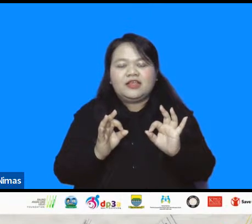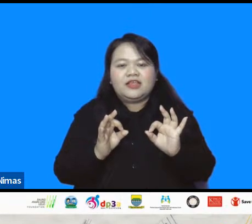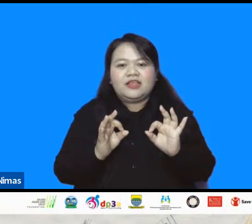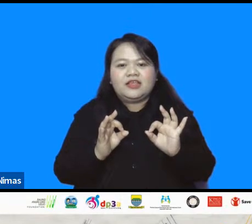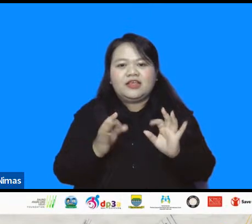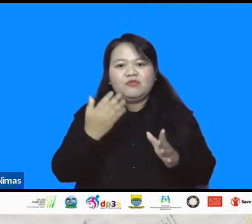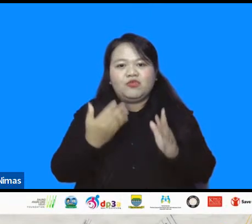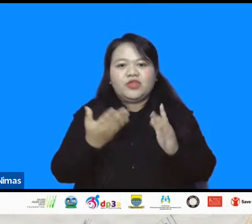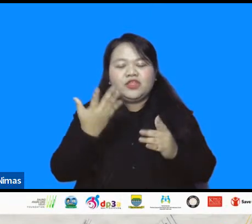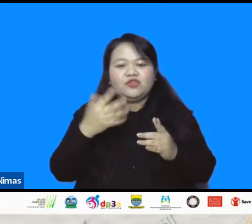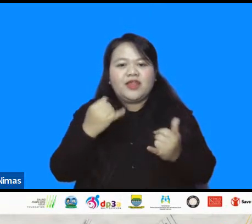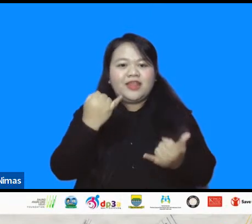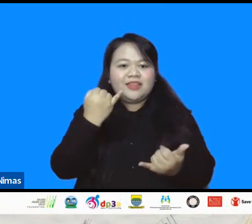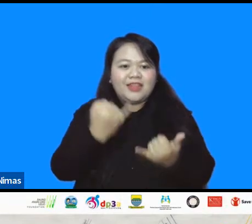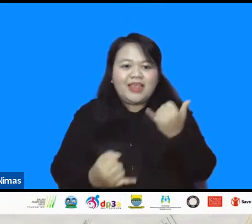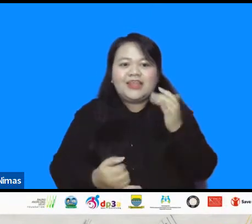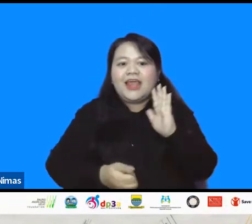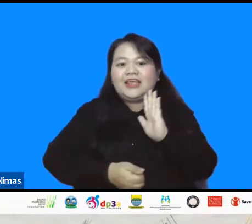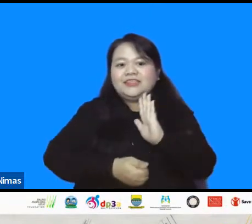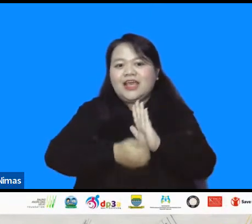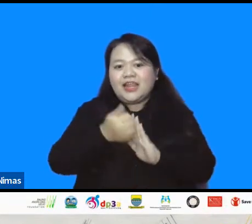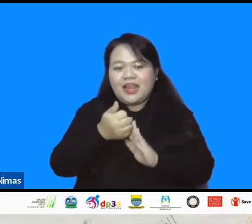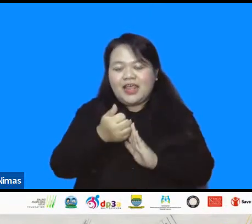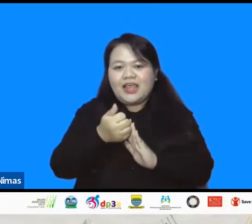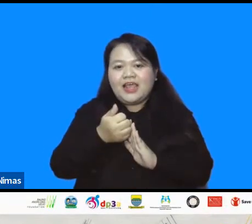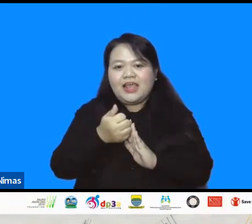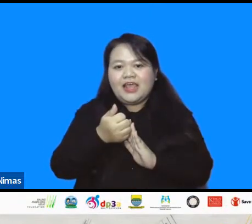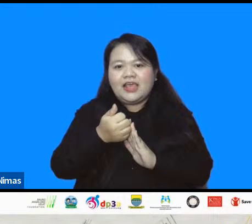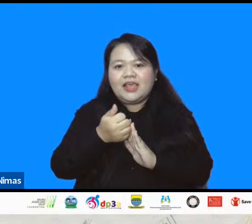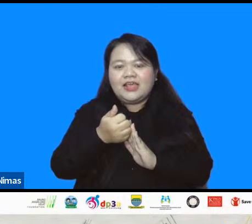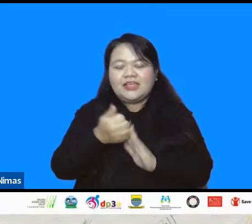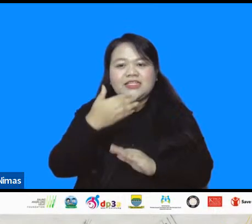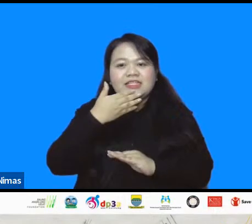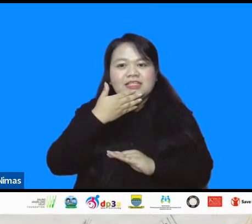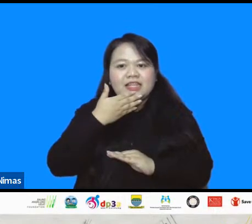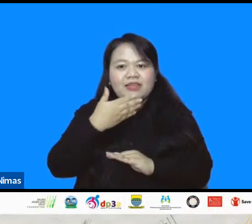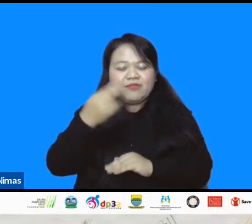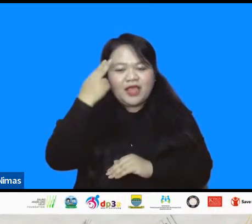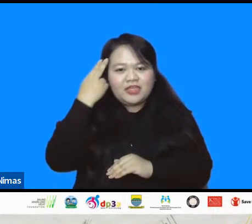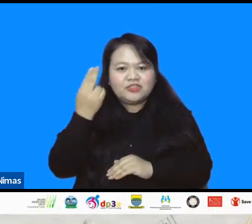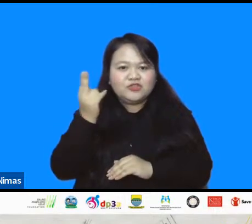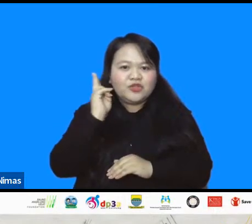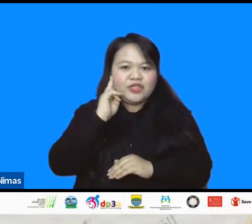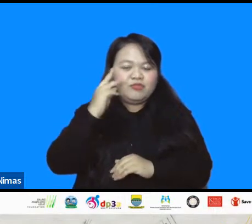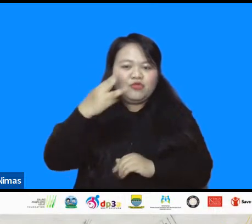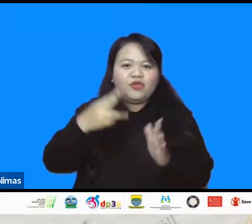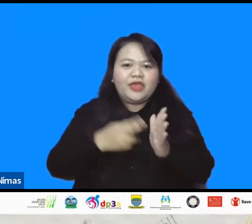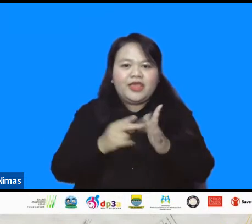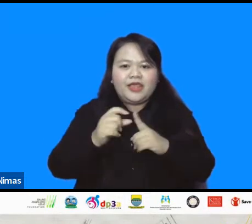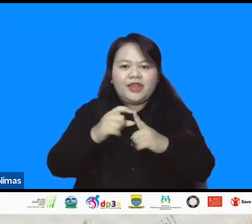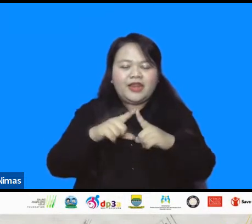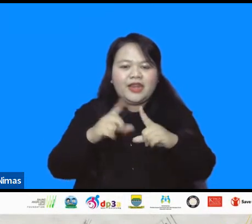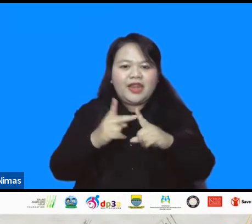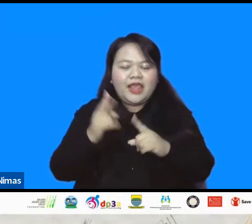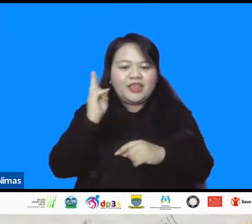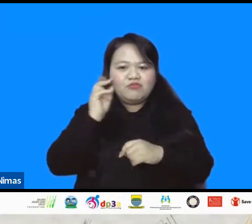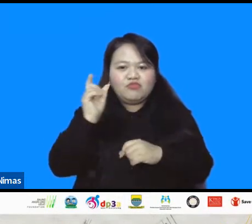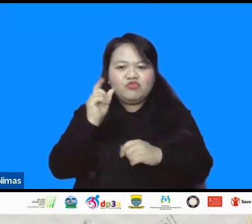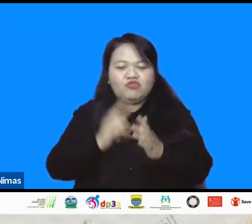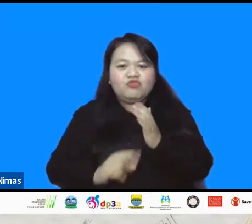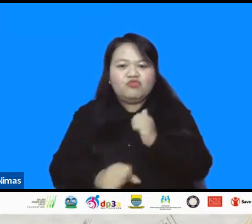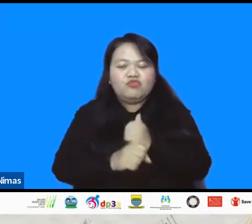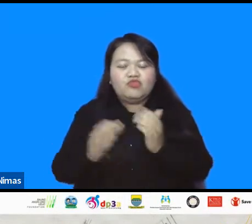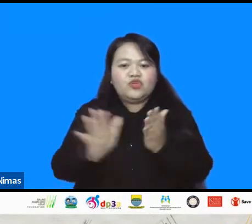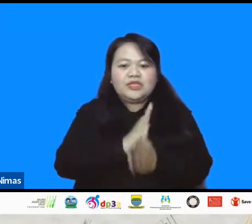kita udah berada di penghujung acara ya, Bunda. Terima kasih nih untuk Bunda Endah dan Bunda Uum yang telah menyempatkan waktunya